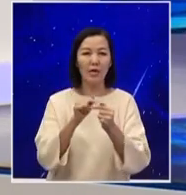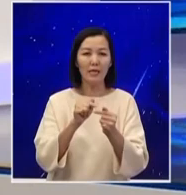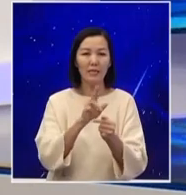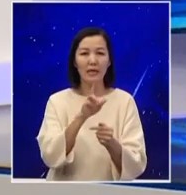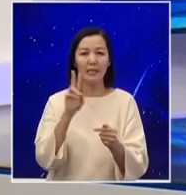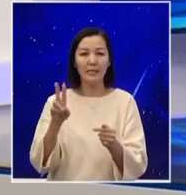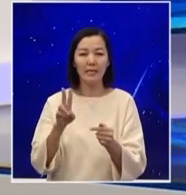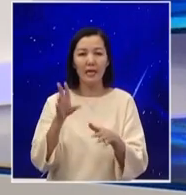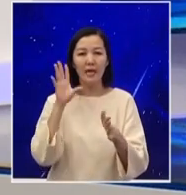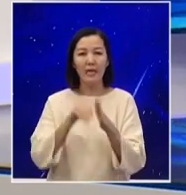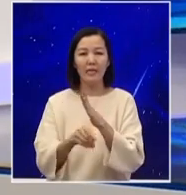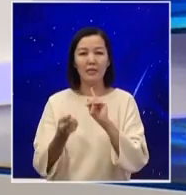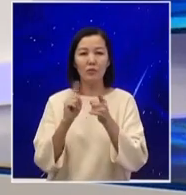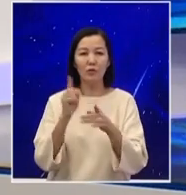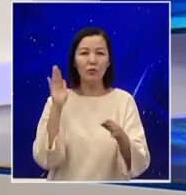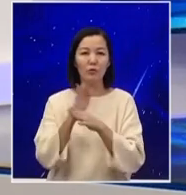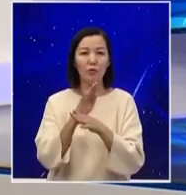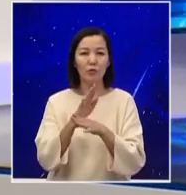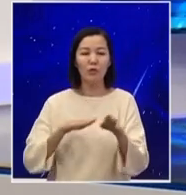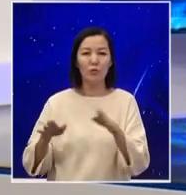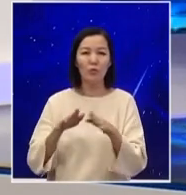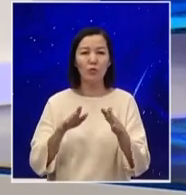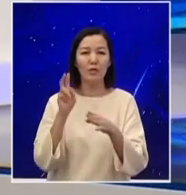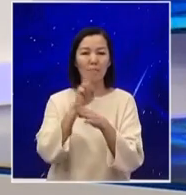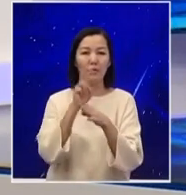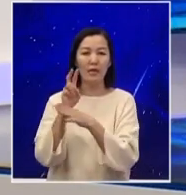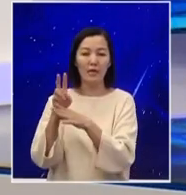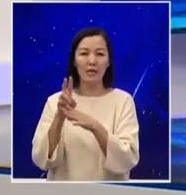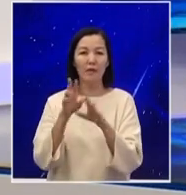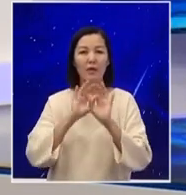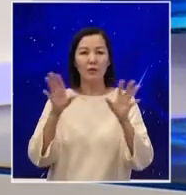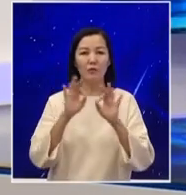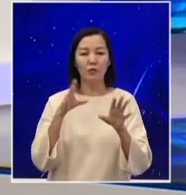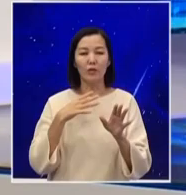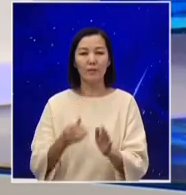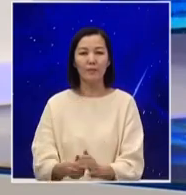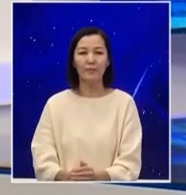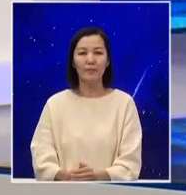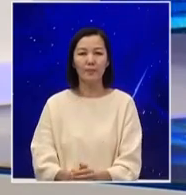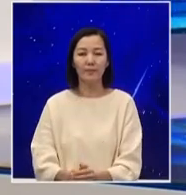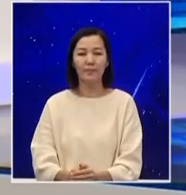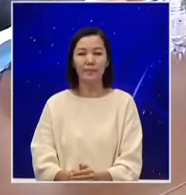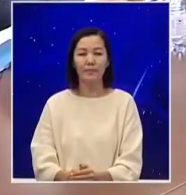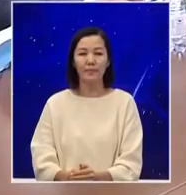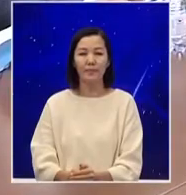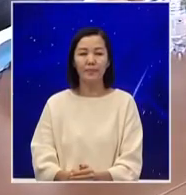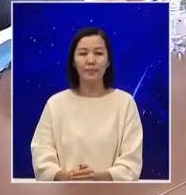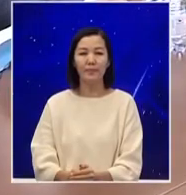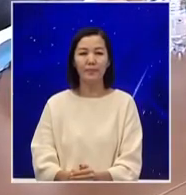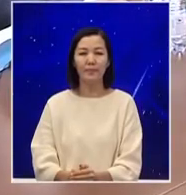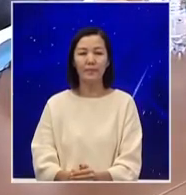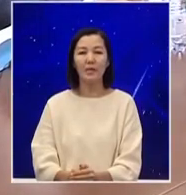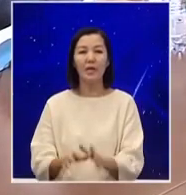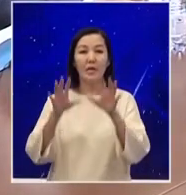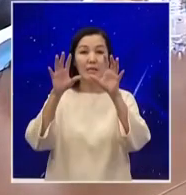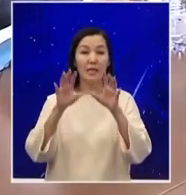қарсы қазанда енгізген өзгерістерді толықтыруларын өңірлерде аралап түсіндіруде. Жаңа заңдағы